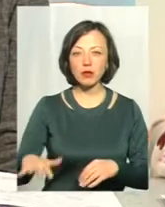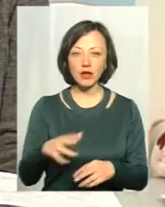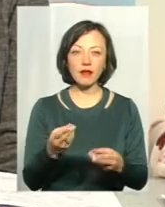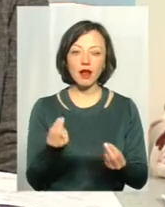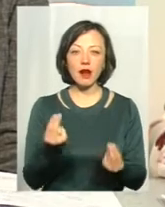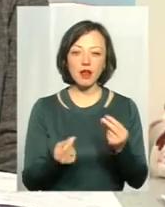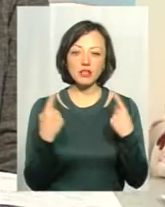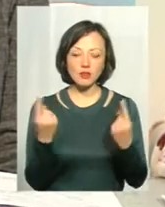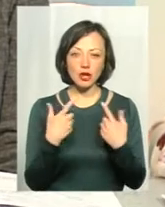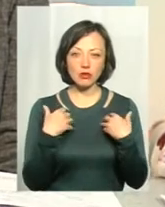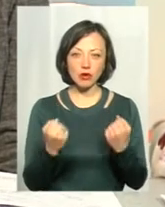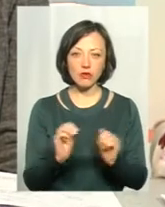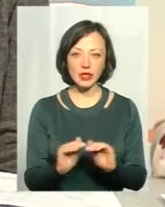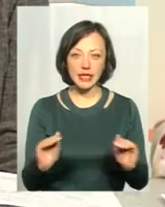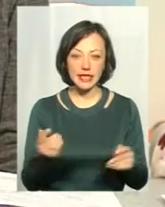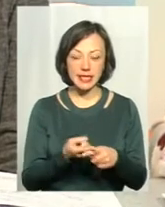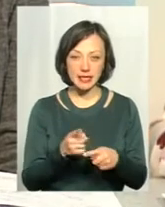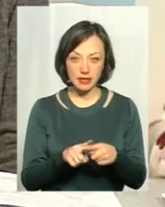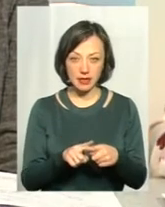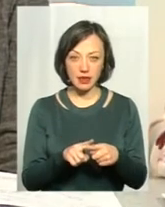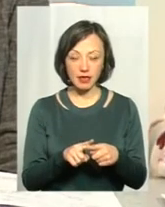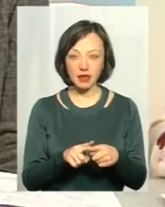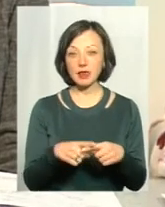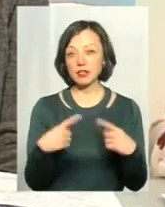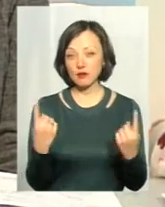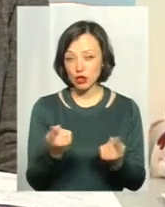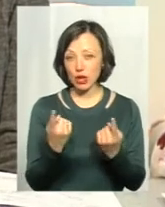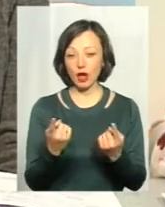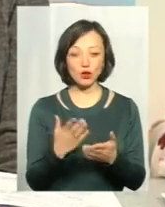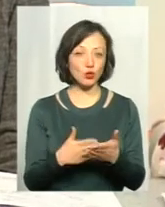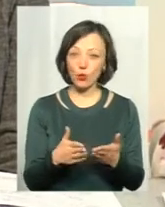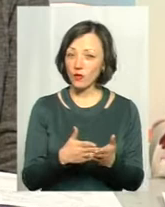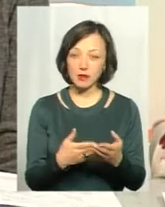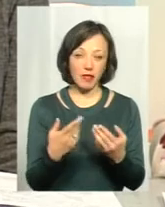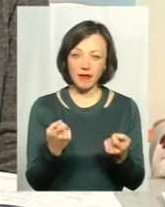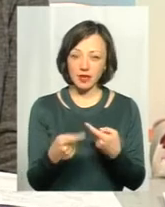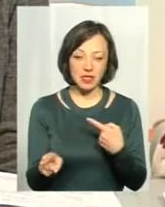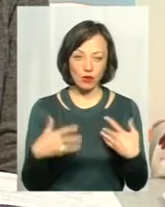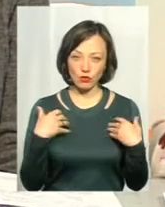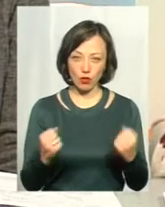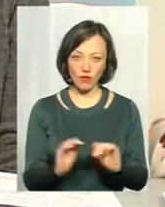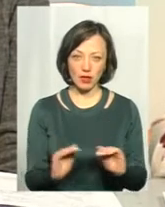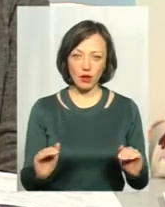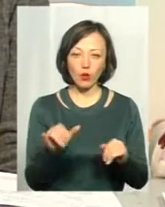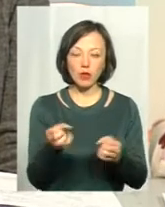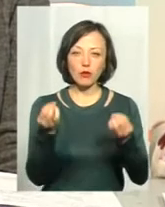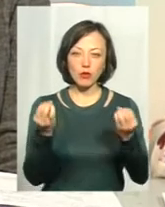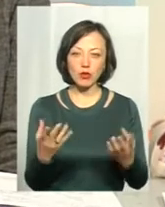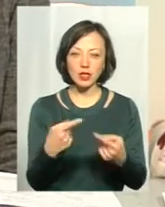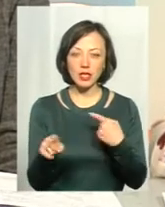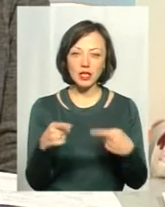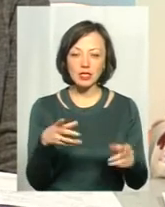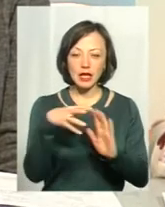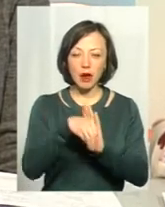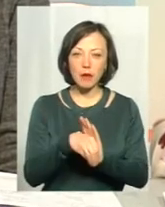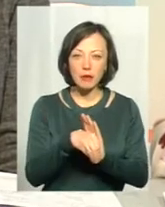граються звичайні здорові діти, адже це діти звичайні, вони зовсім нічим не відрізняються від здорових дітей, в них просто різні